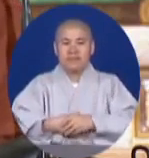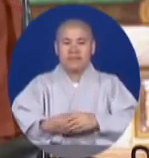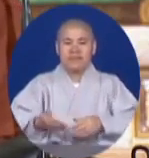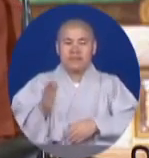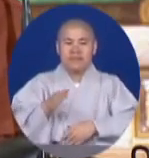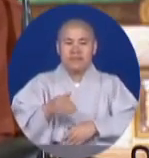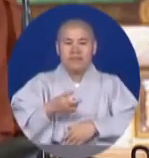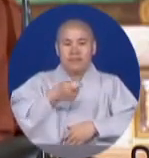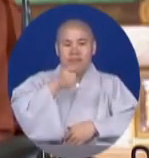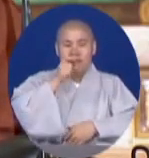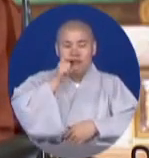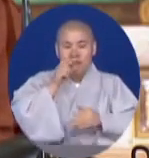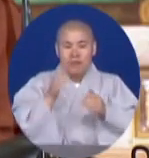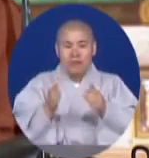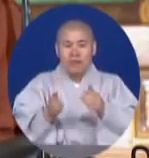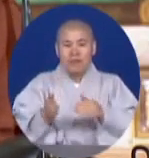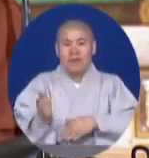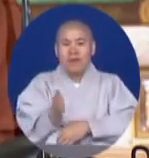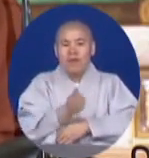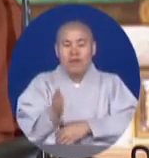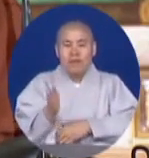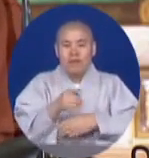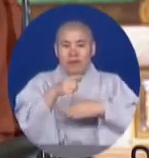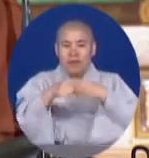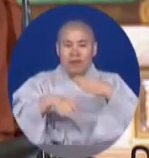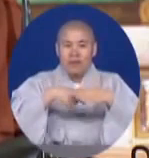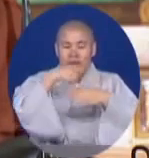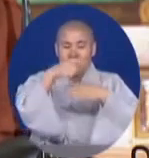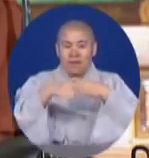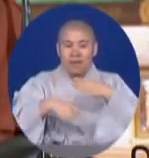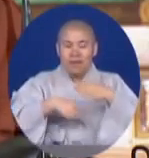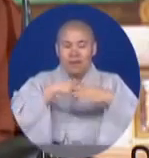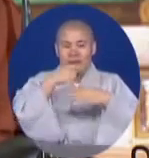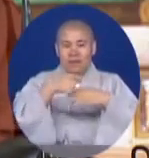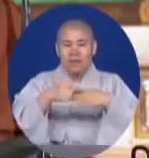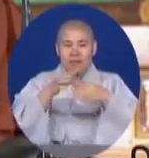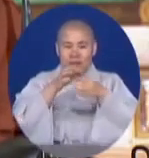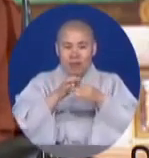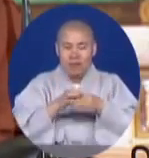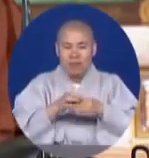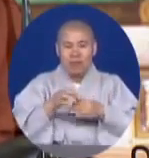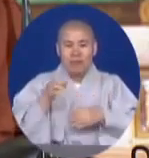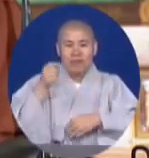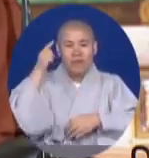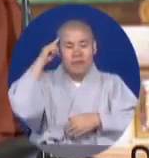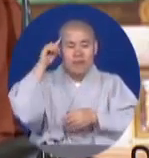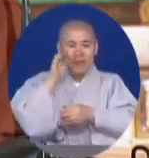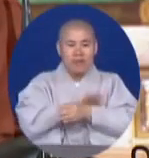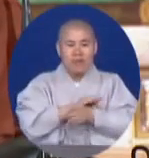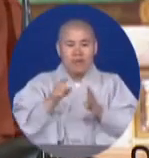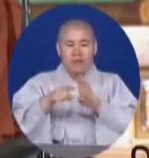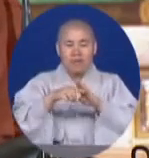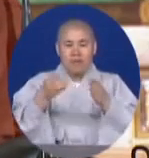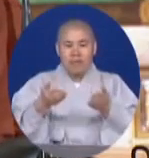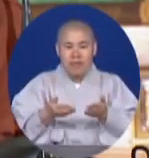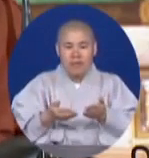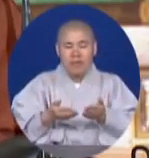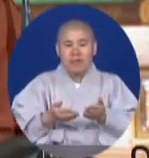그런데 물과 고기는 사시사철이라 이 지혜업을 뚝 닦아서 열반 성부를